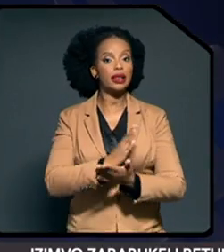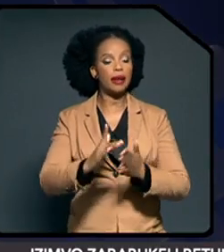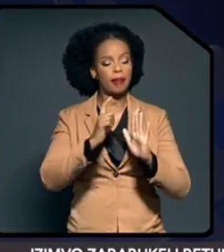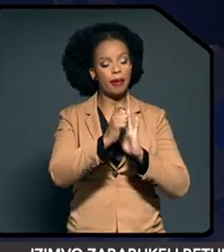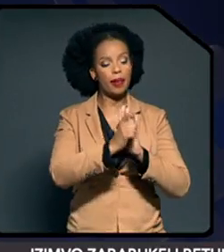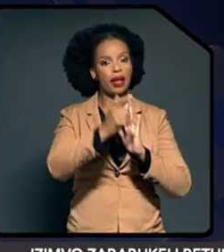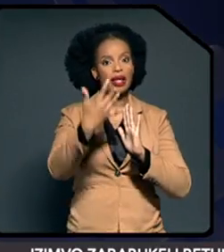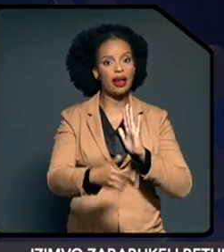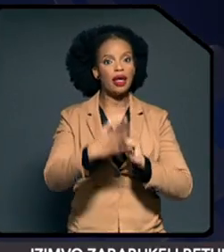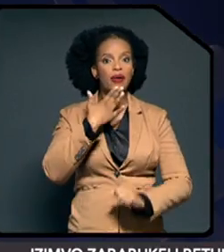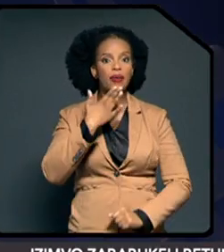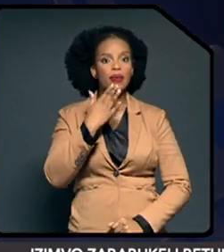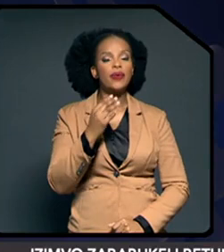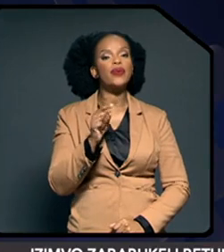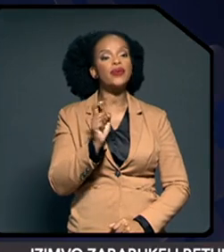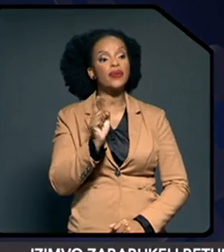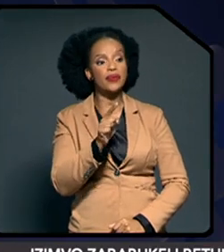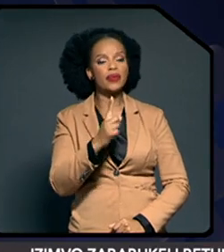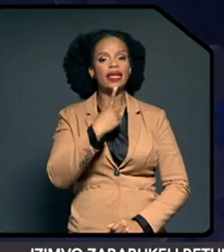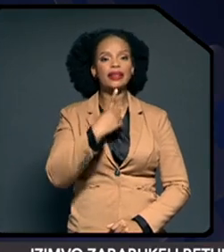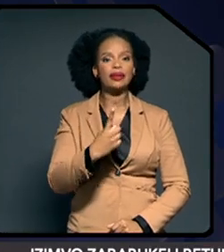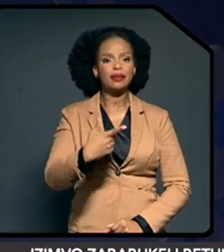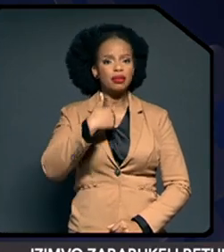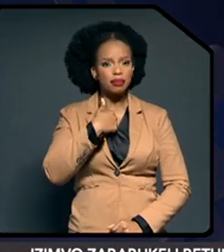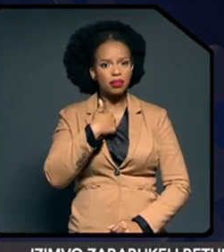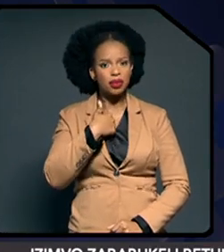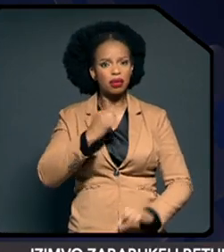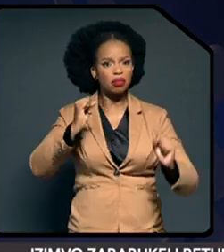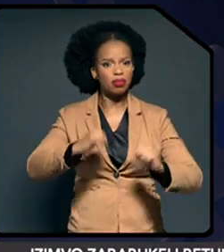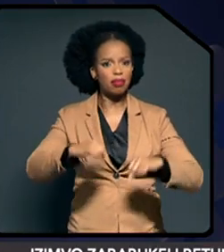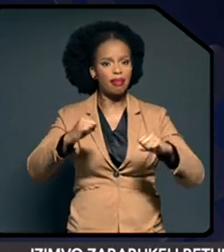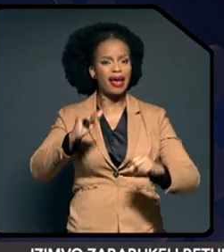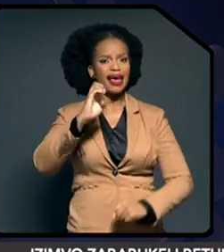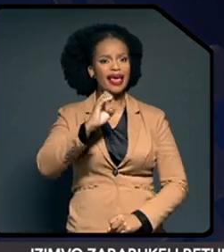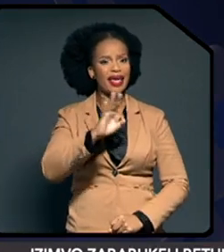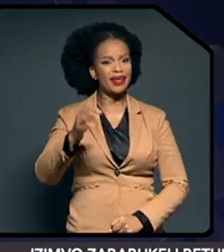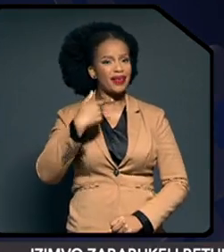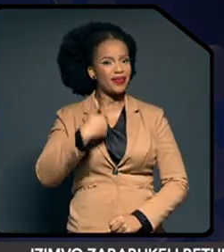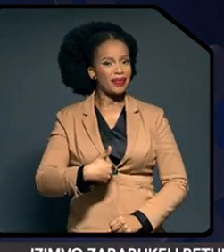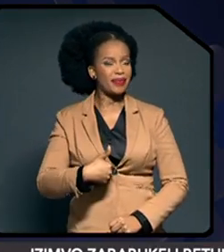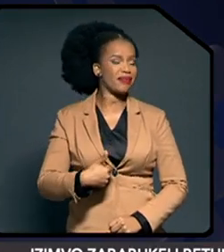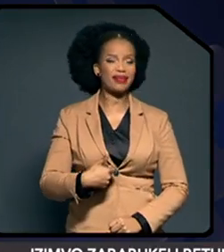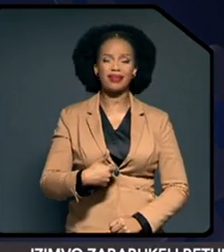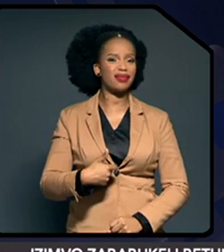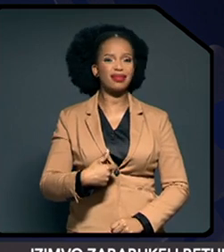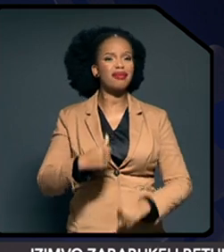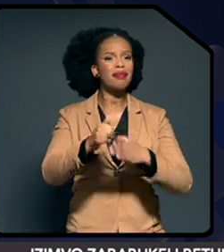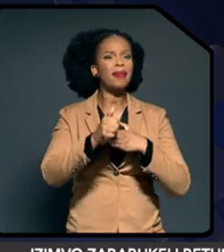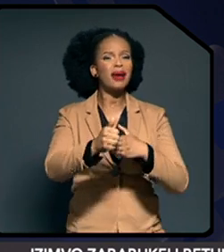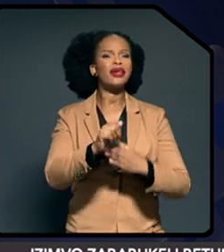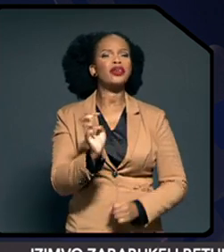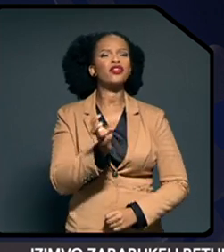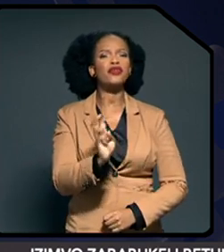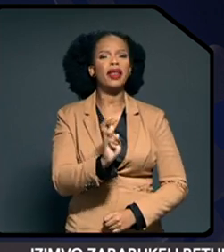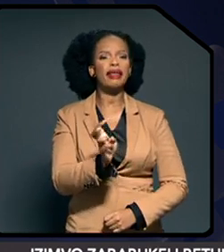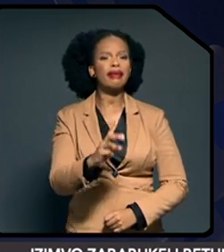Kwabasibhaleleyo uManchu Sharma uthi andivani tu nezenzo ze-EFF bazaba abaholi abanjani xa